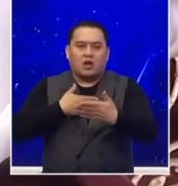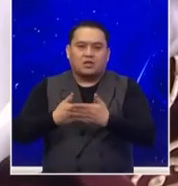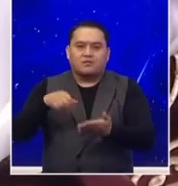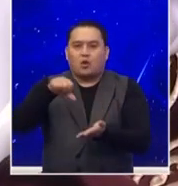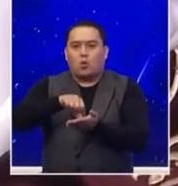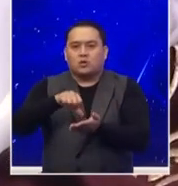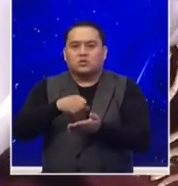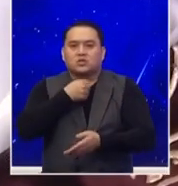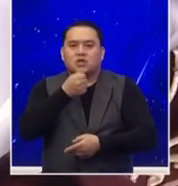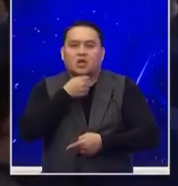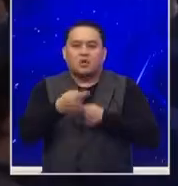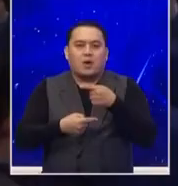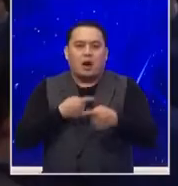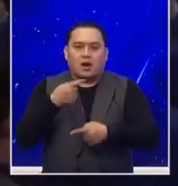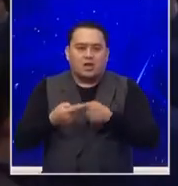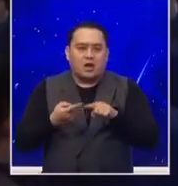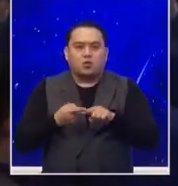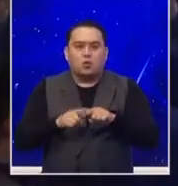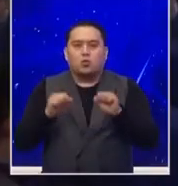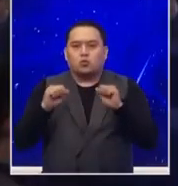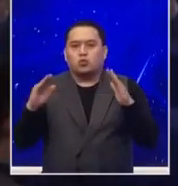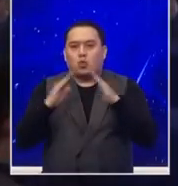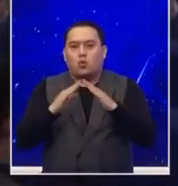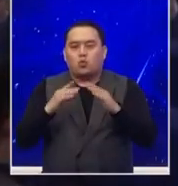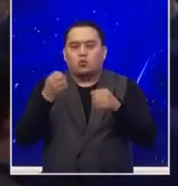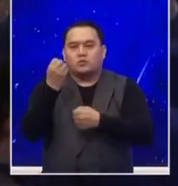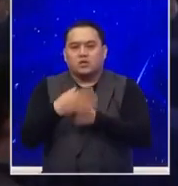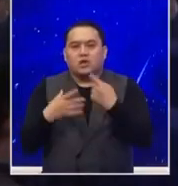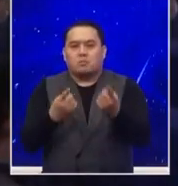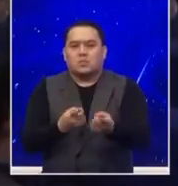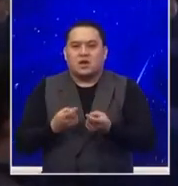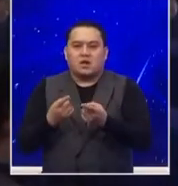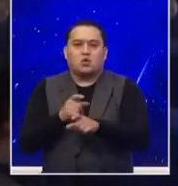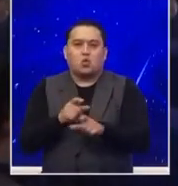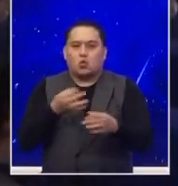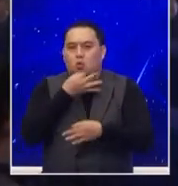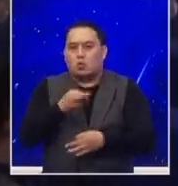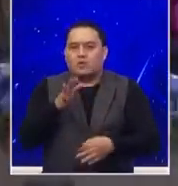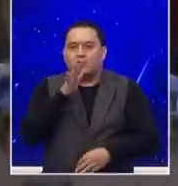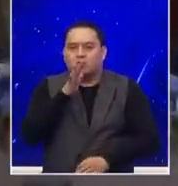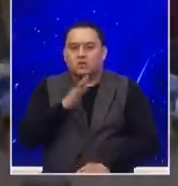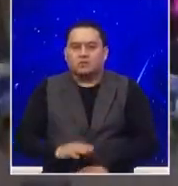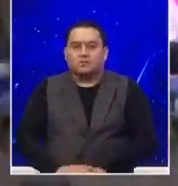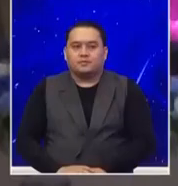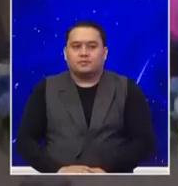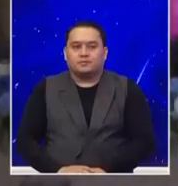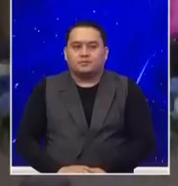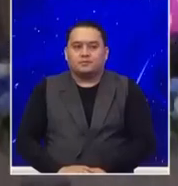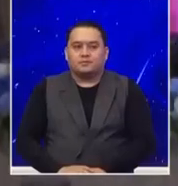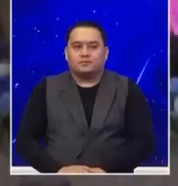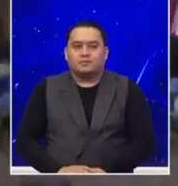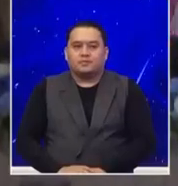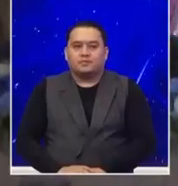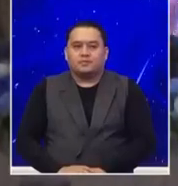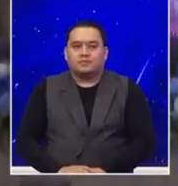принимают и старшее поколение района. Можно сказать, что Дом культуры стал центром притяжения для людей любых возрастов.